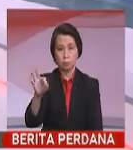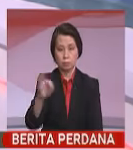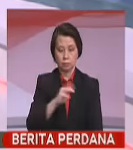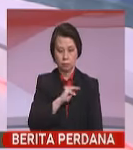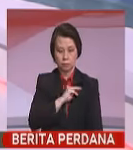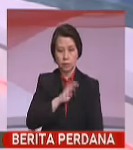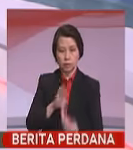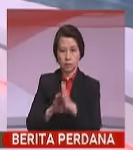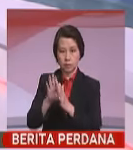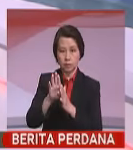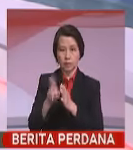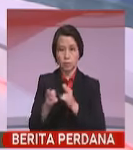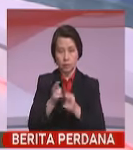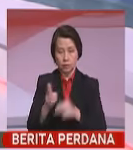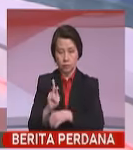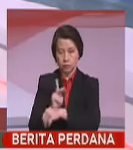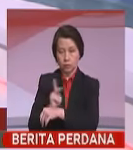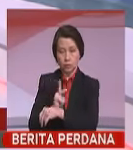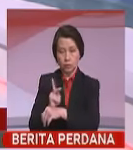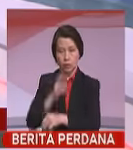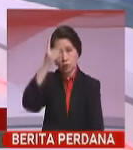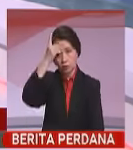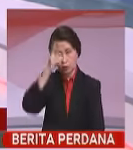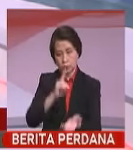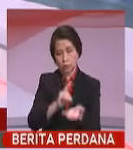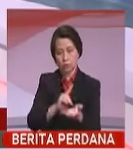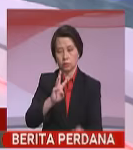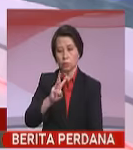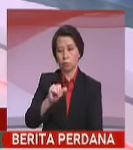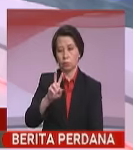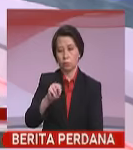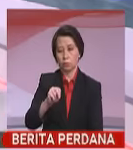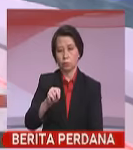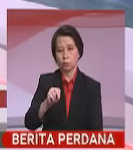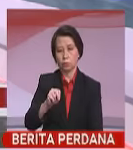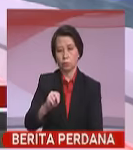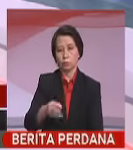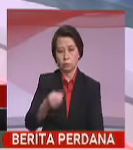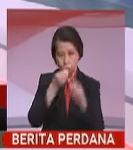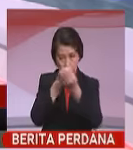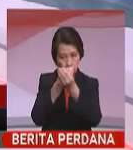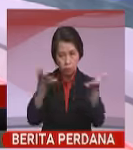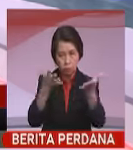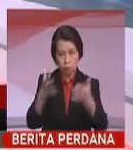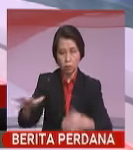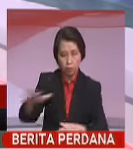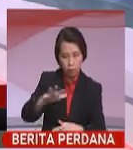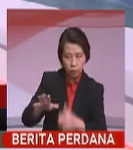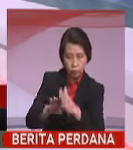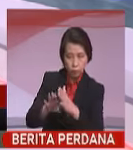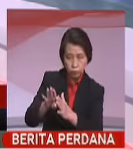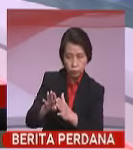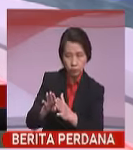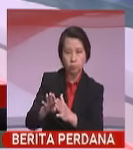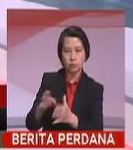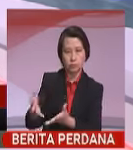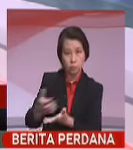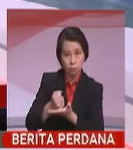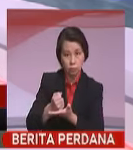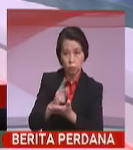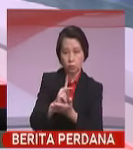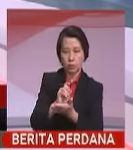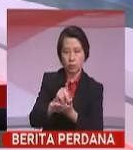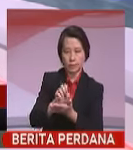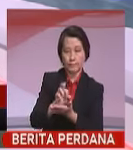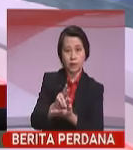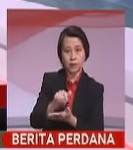Menteri Pembangunan Usahawan dan Koperasi, Datuk Seri Dr. Wan Junaidi Tuanku Jaafar memaklumkan purata pertumbuhan pendapatan sektor koperasi